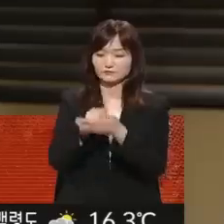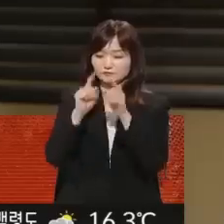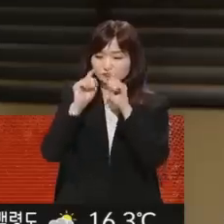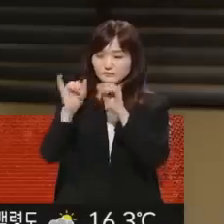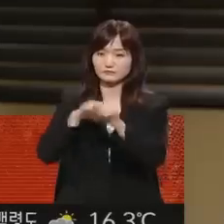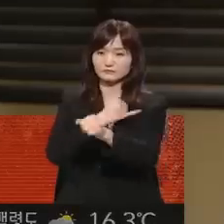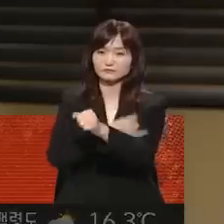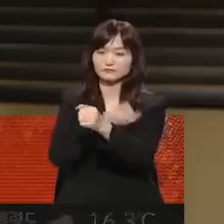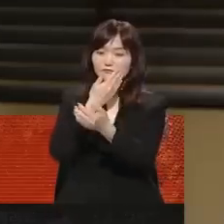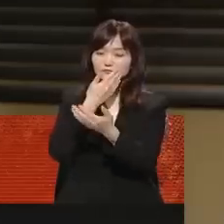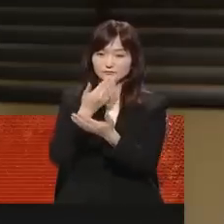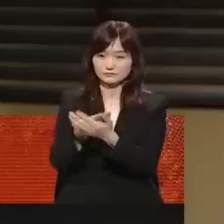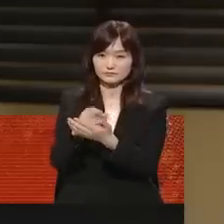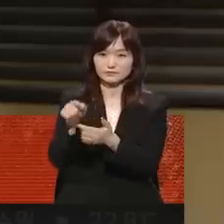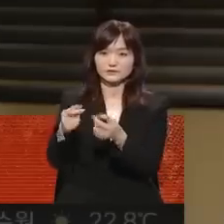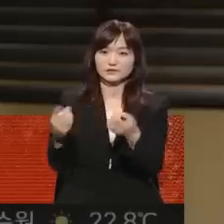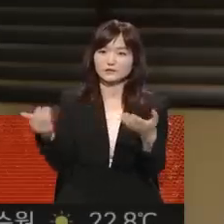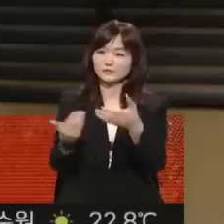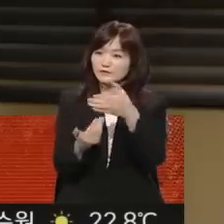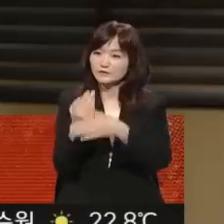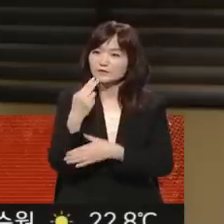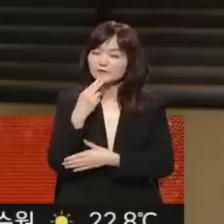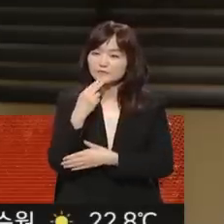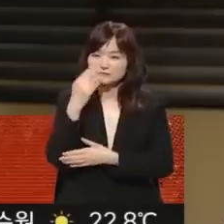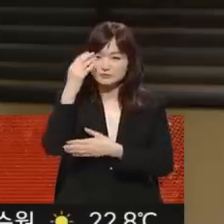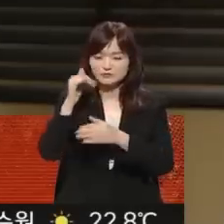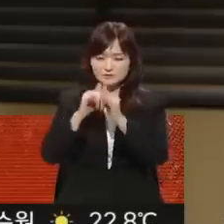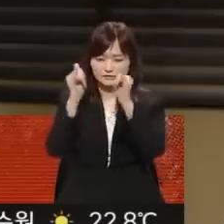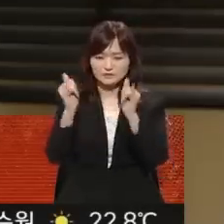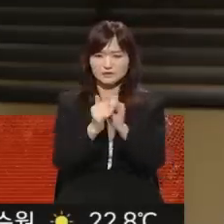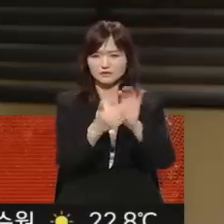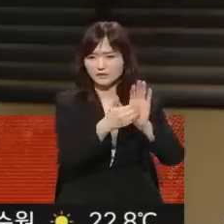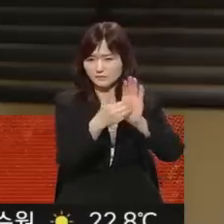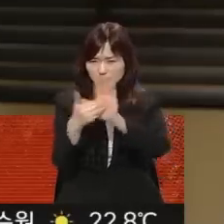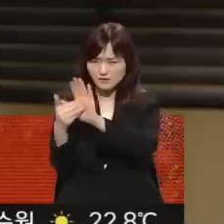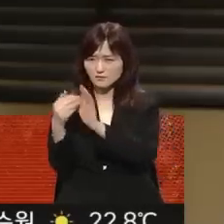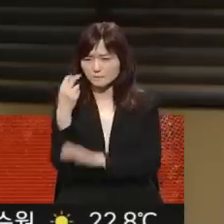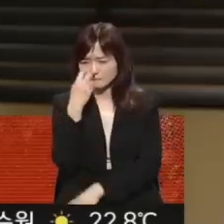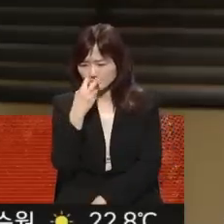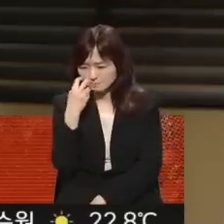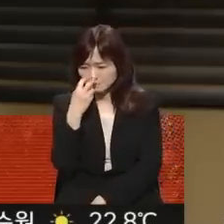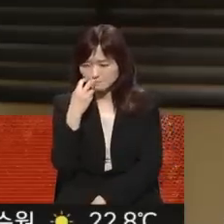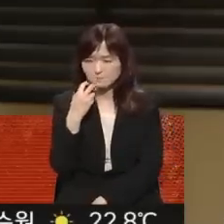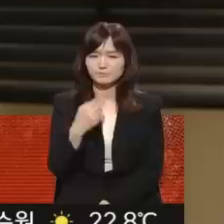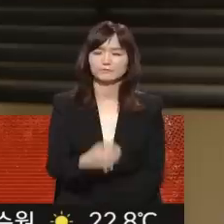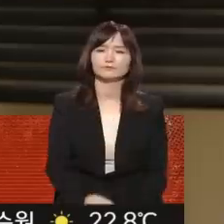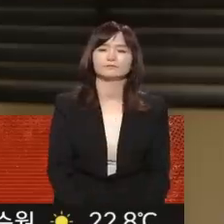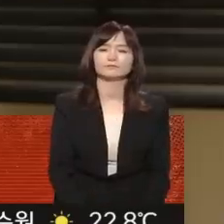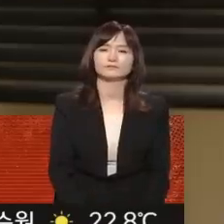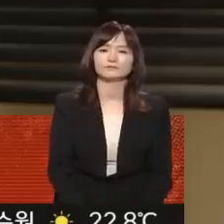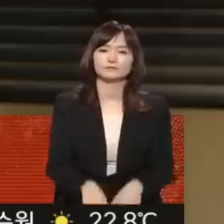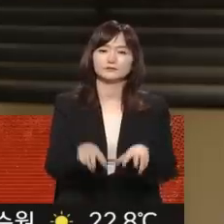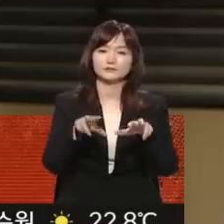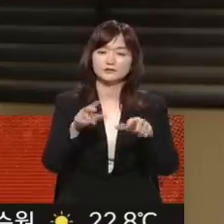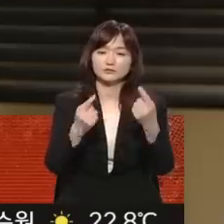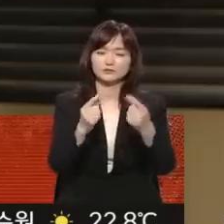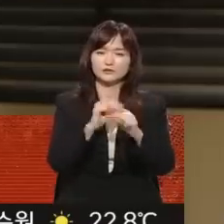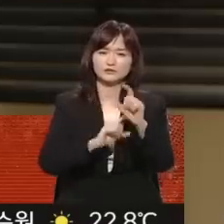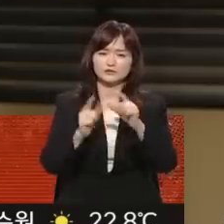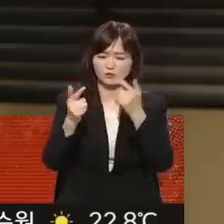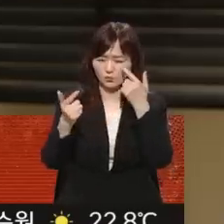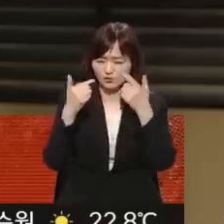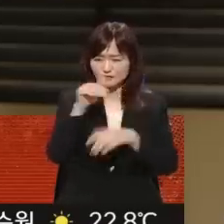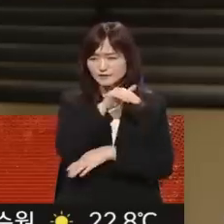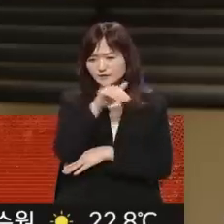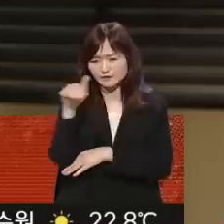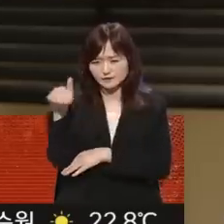더 중요한 건 이런 일이 벌어지지 않도록 사회를 방어하고 방해하는 겁니다 그의 일환이라면 지금보다는 좀 더 명확한 기준에